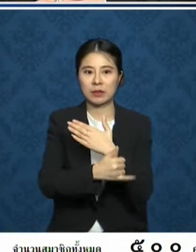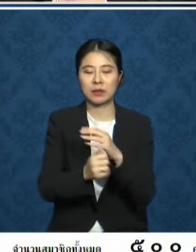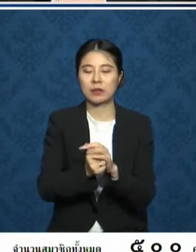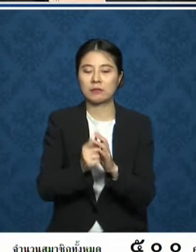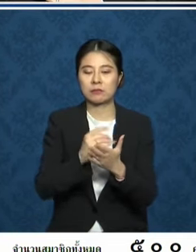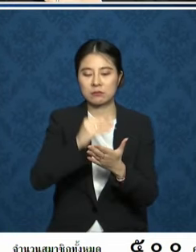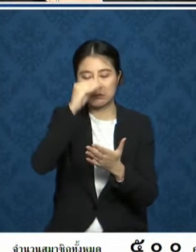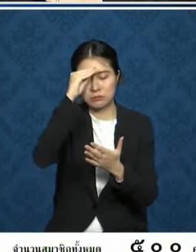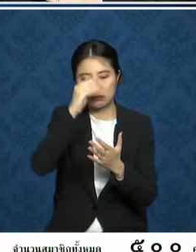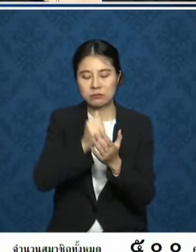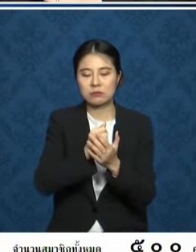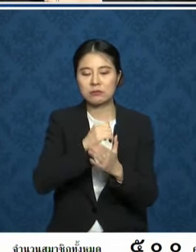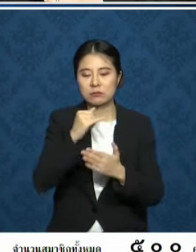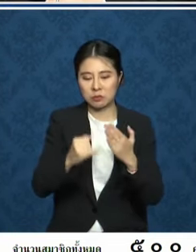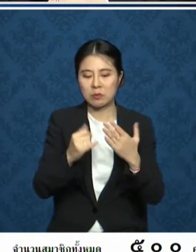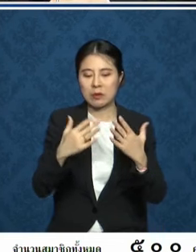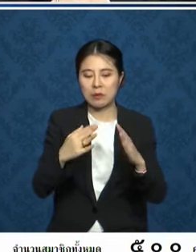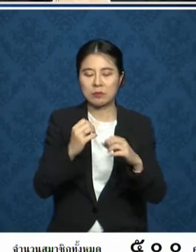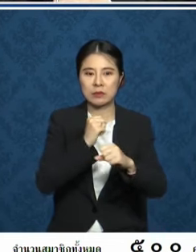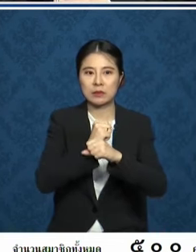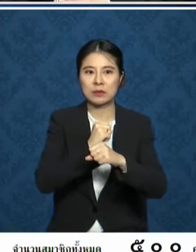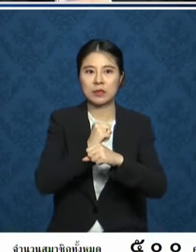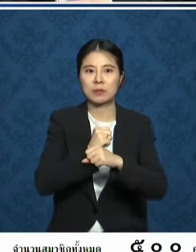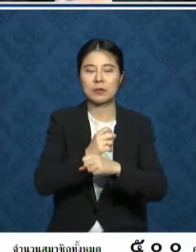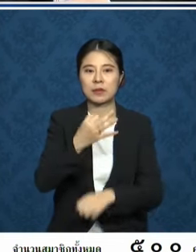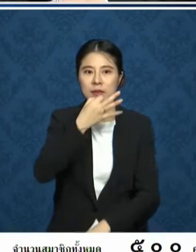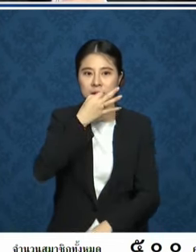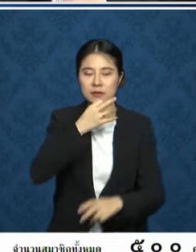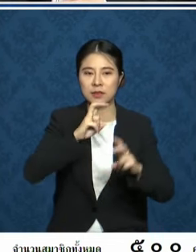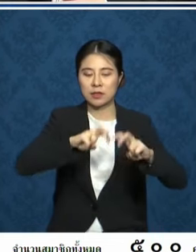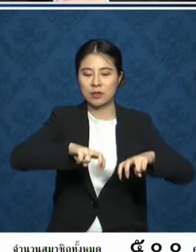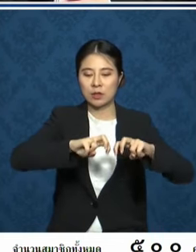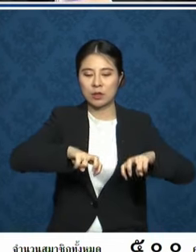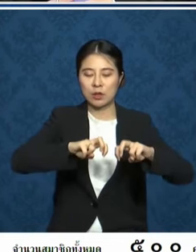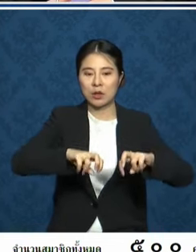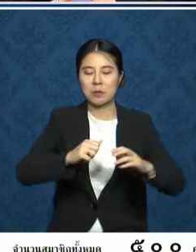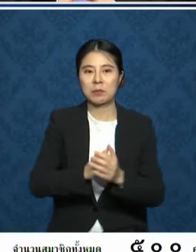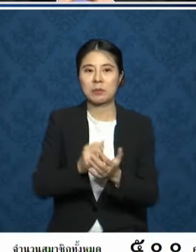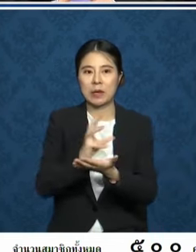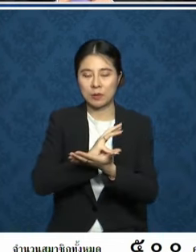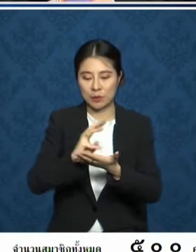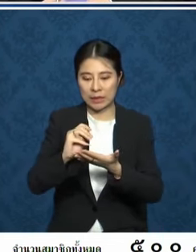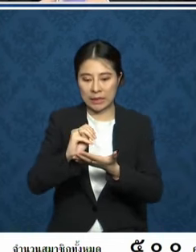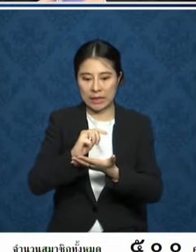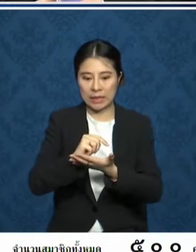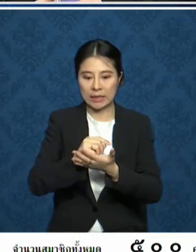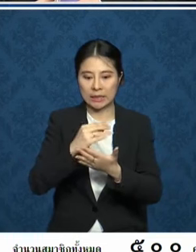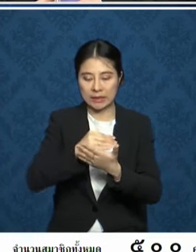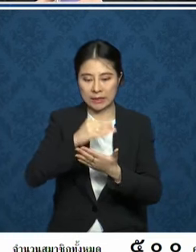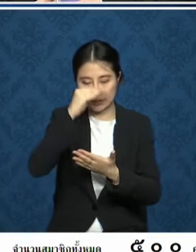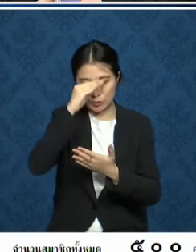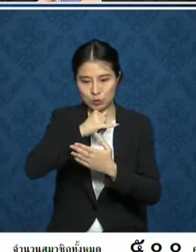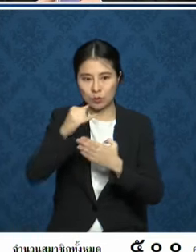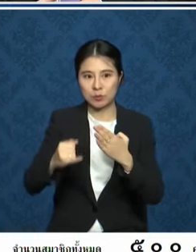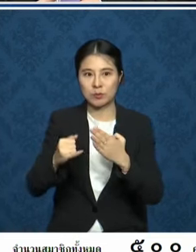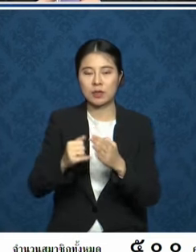เป็ัวิจัยดังนั้น นักวิจัยที่จบจากมหาวิทยาลัยหลกของประเทศจะมีความเชื่อมโยงไม่